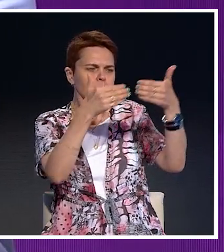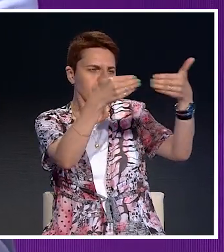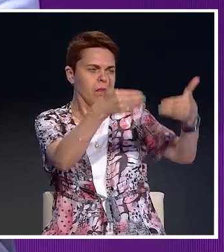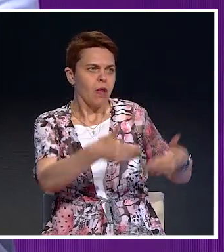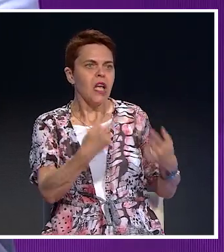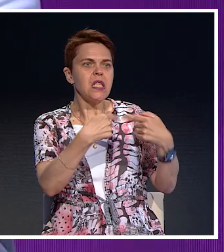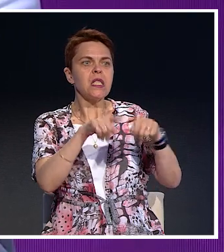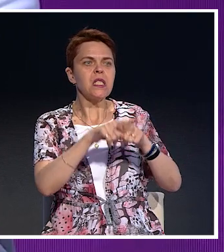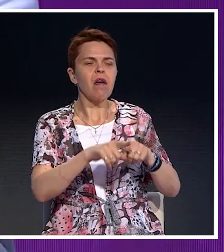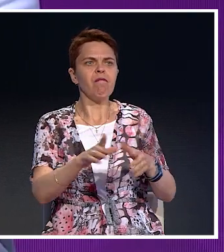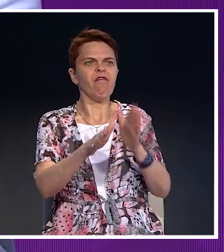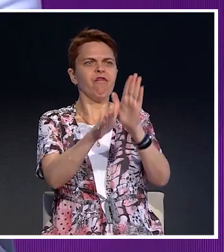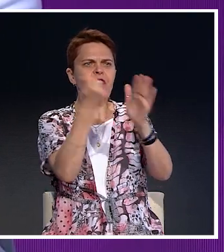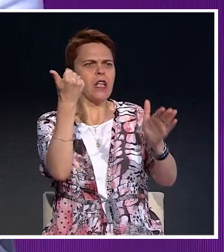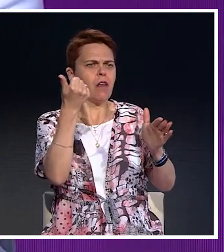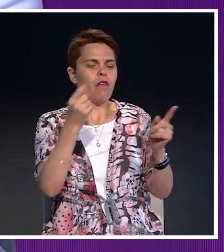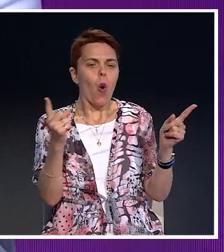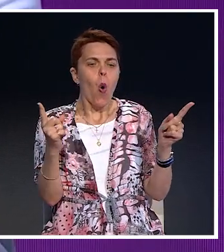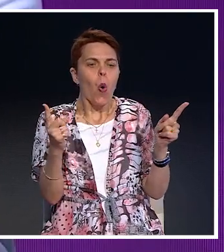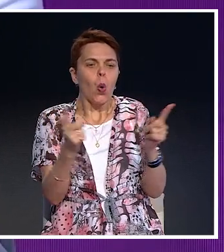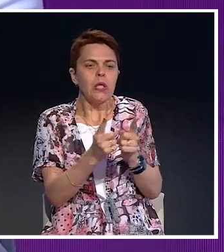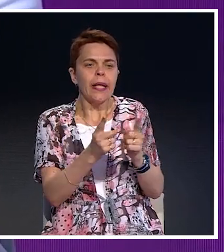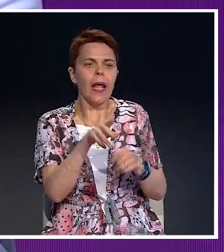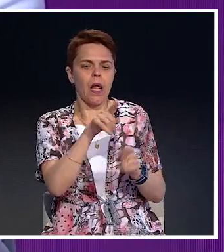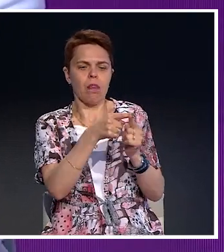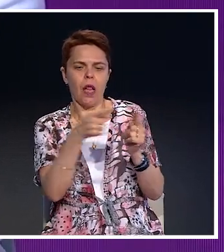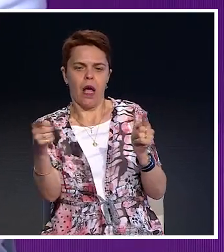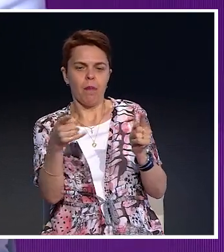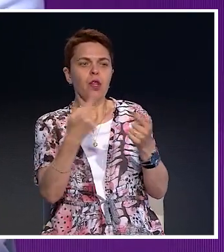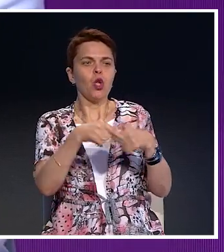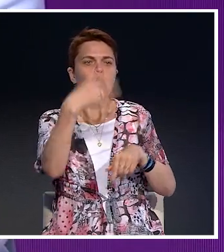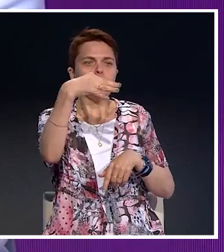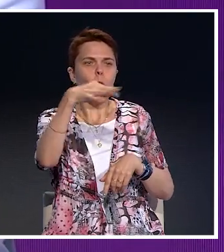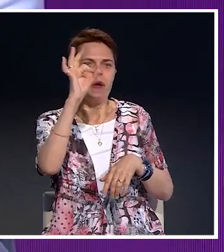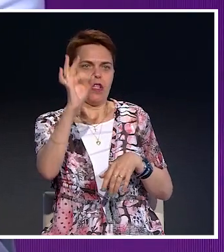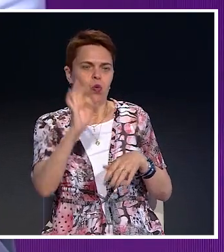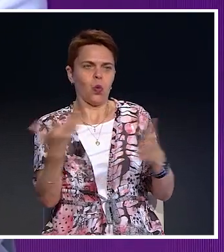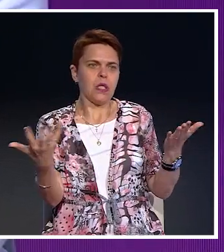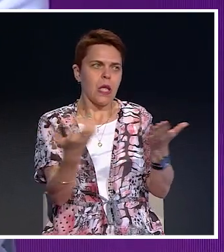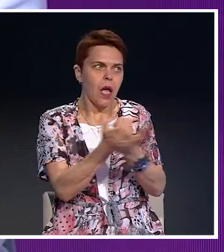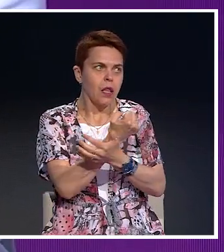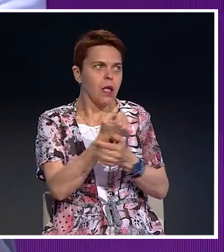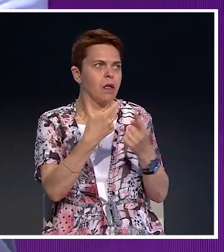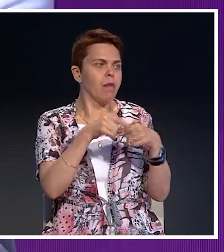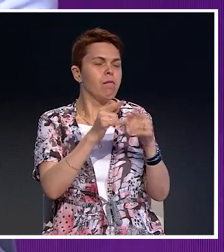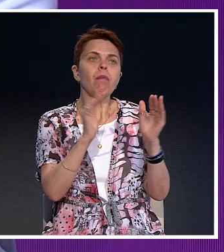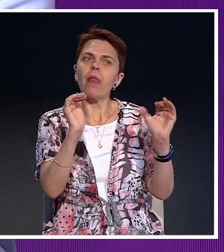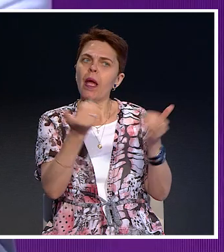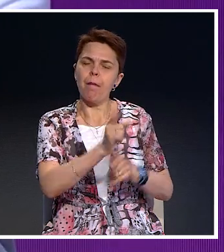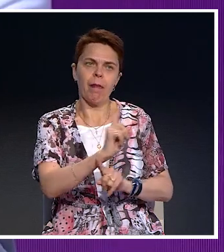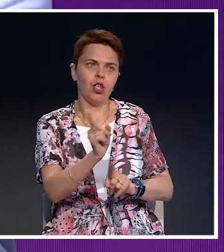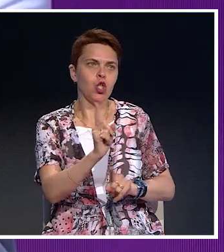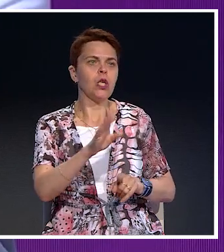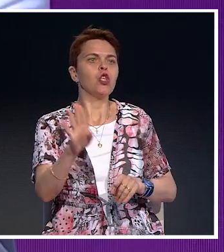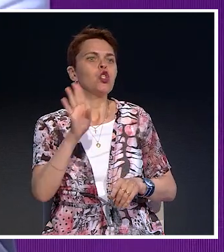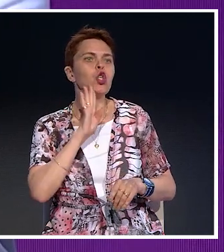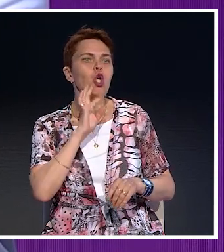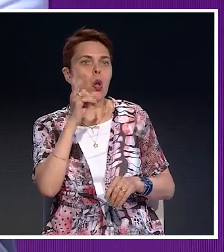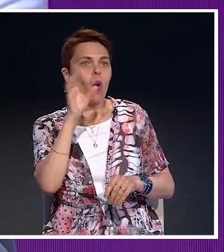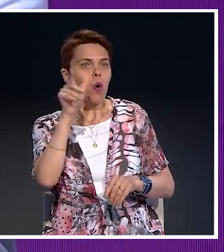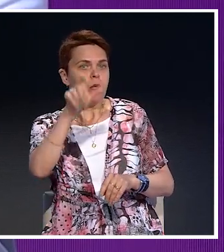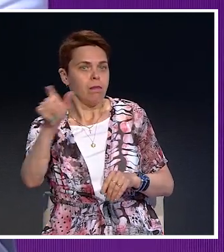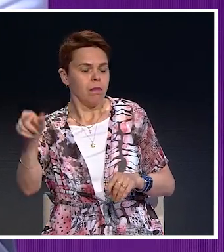це величезний зараз виклик в короткі терміни знайти 40%, не менш ніж 40% жінок